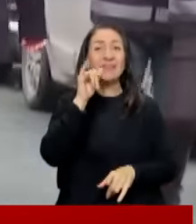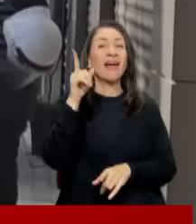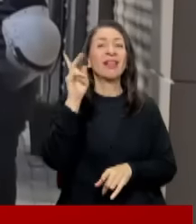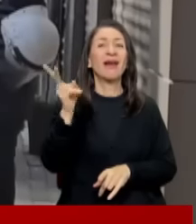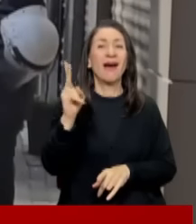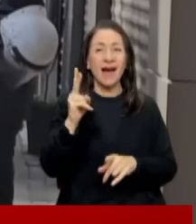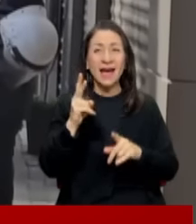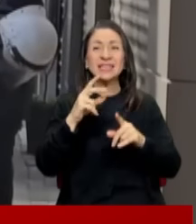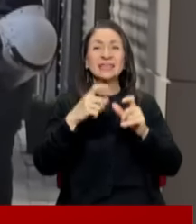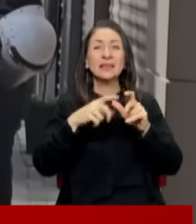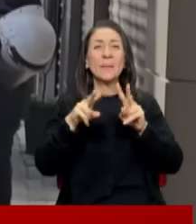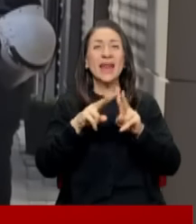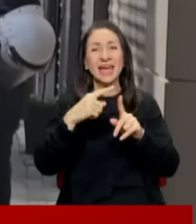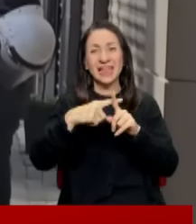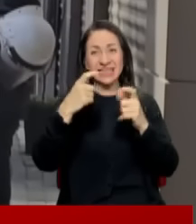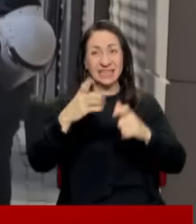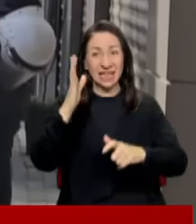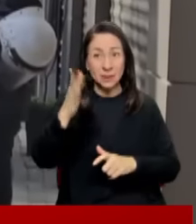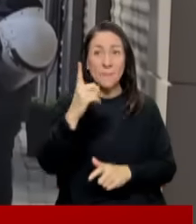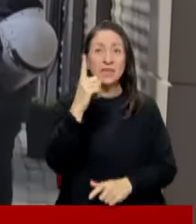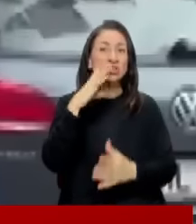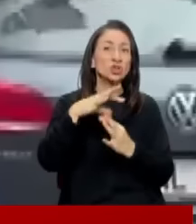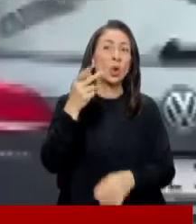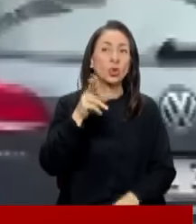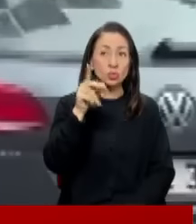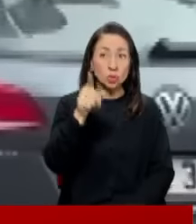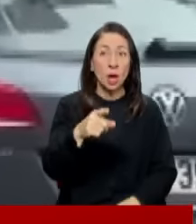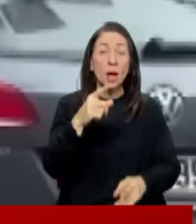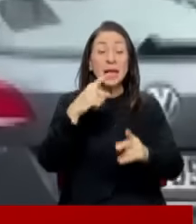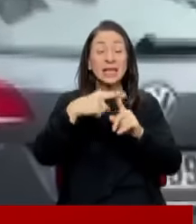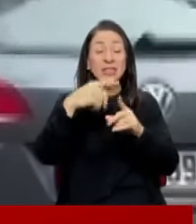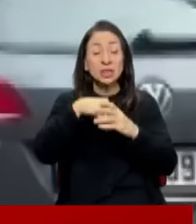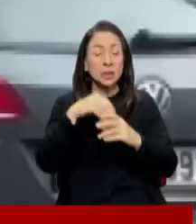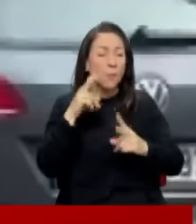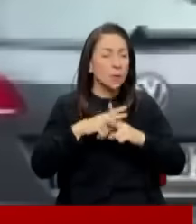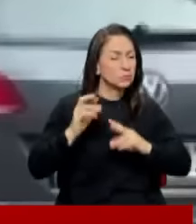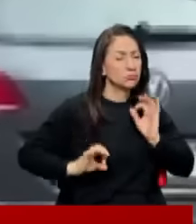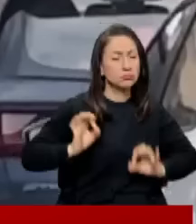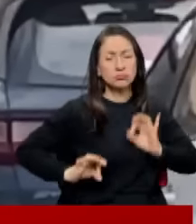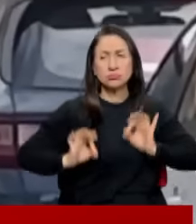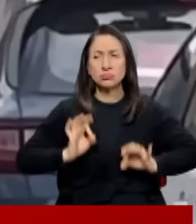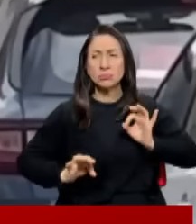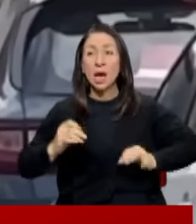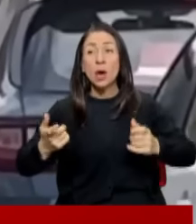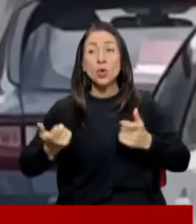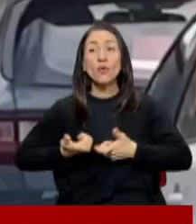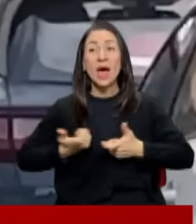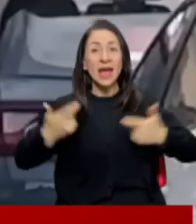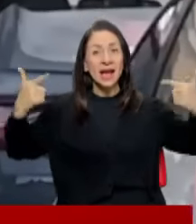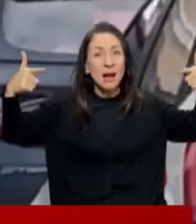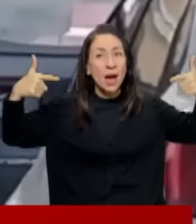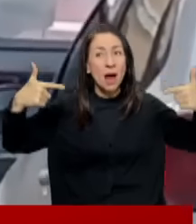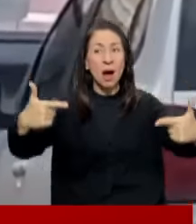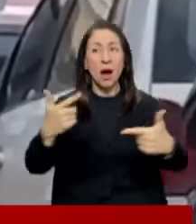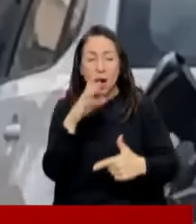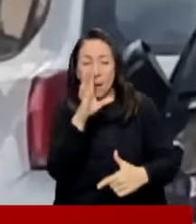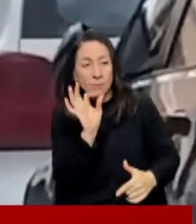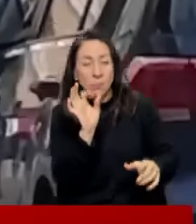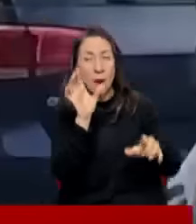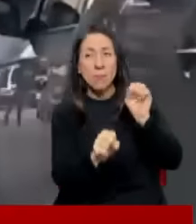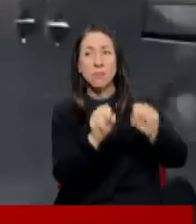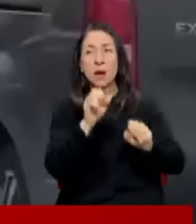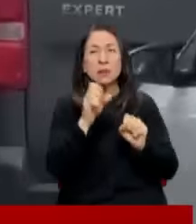Maria Kilisesi'ne gitmiş ve bir kişiyi öldürmüştü. Polis kilisede incelemede bulundu. Güvenlik kamerasına da yakalanan iki saldırganı